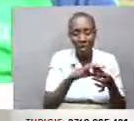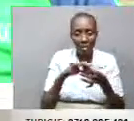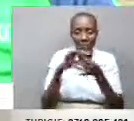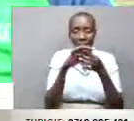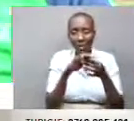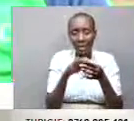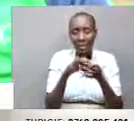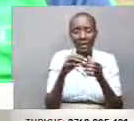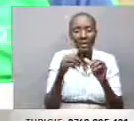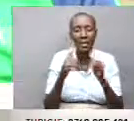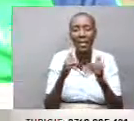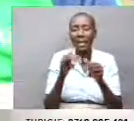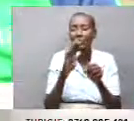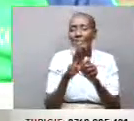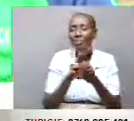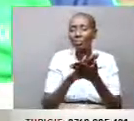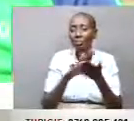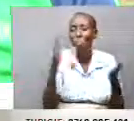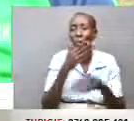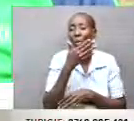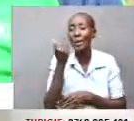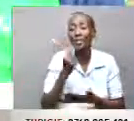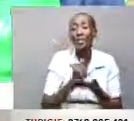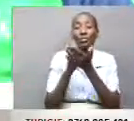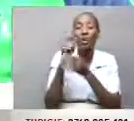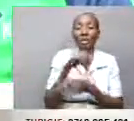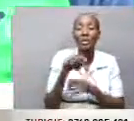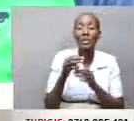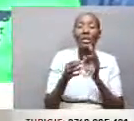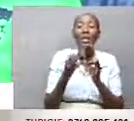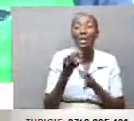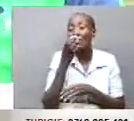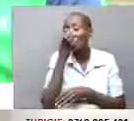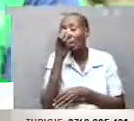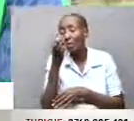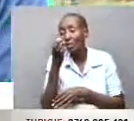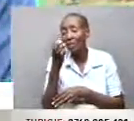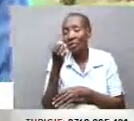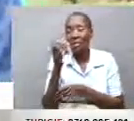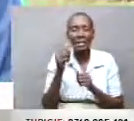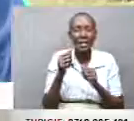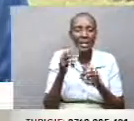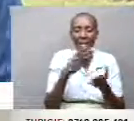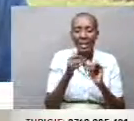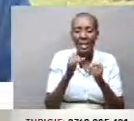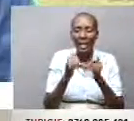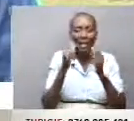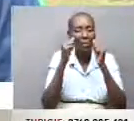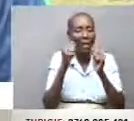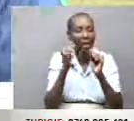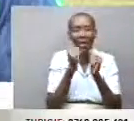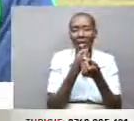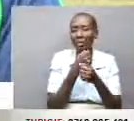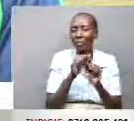more games ndio at least itusaidie. Tusipocheza more games tena tukuje tupate game ngumu,